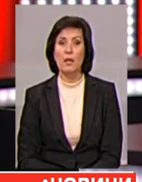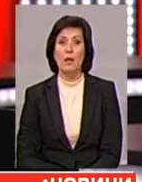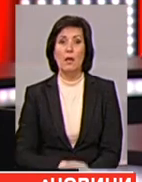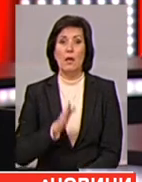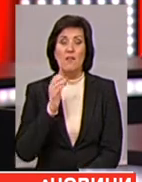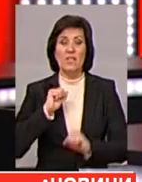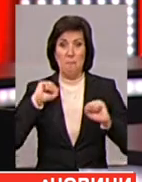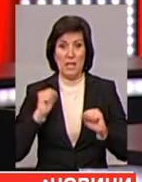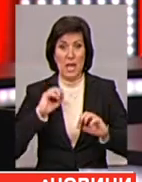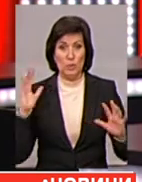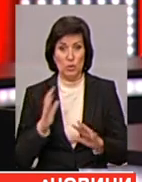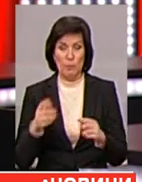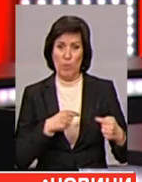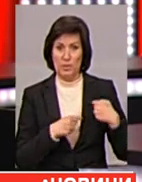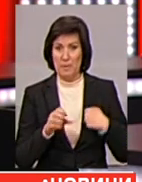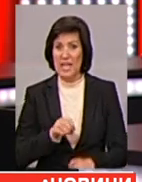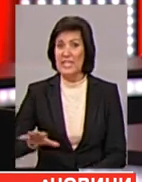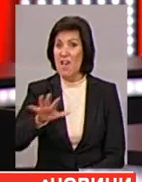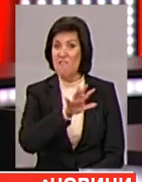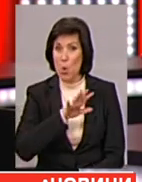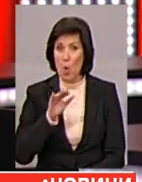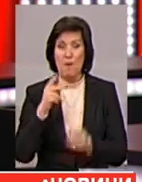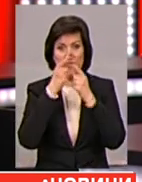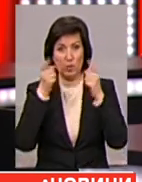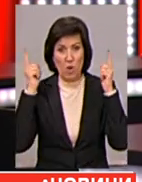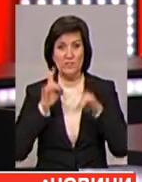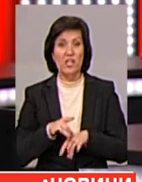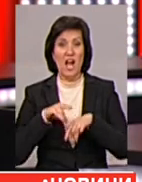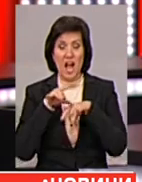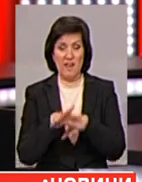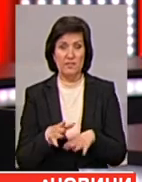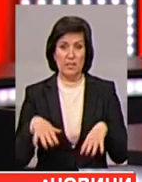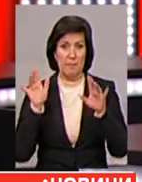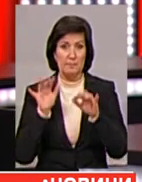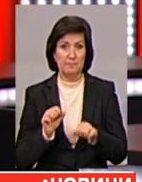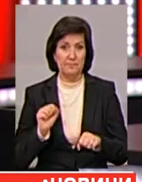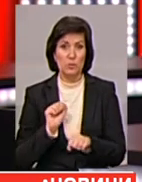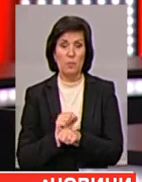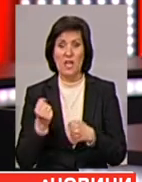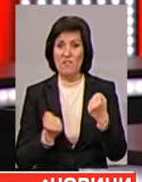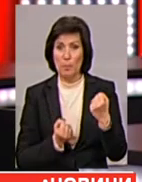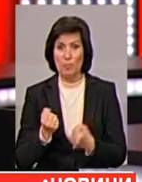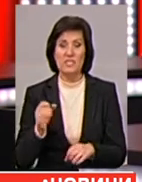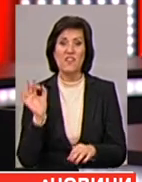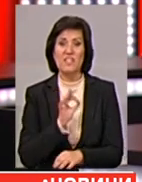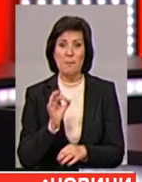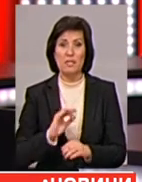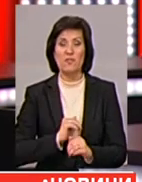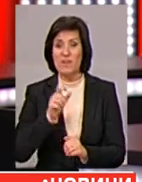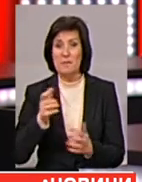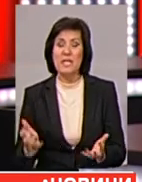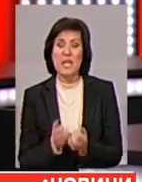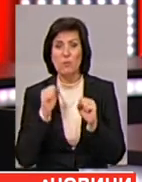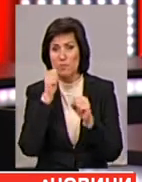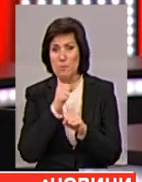Від балканського циклону вже потерпає Європа. У Словаччині і Австрії перемети на дорогах спинили автомобілістів, а в Німеччині фермери рятують